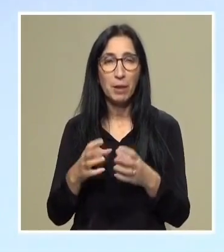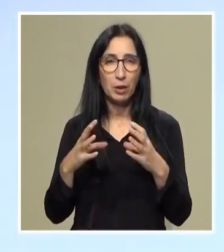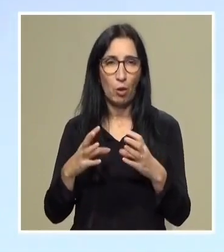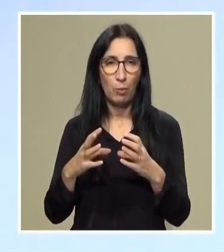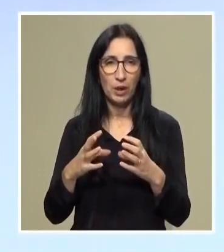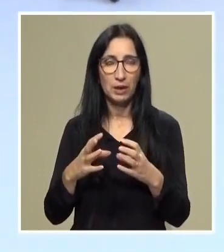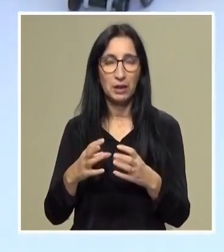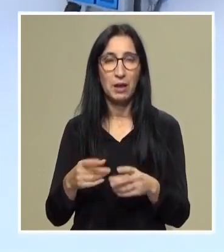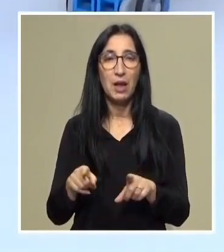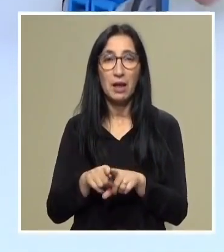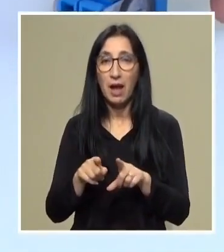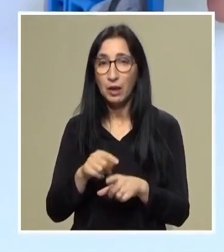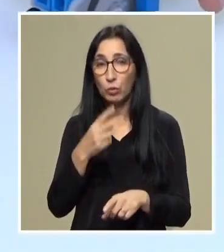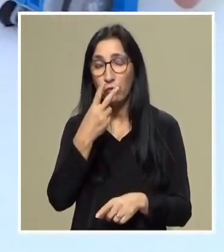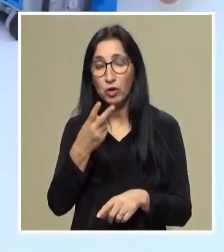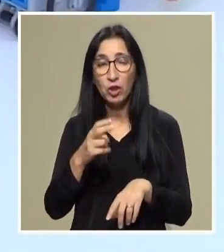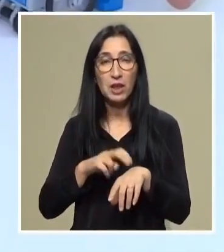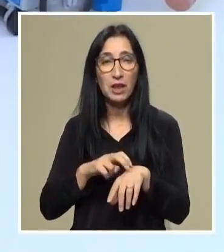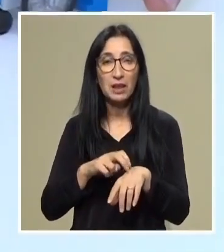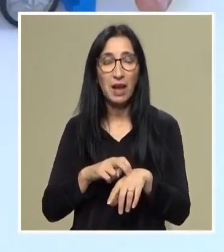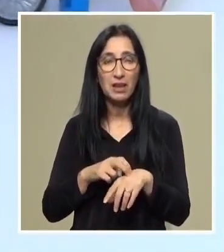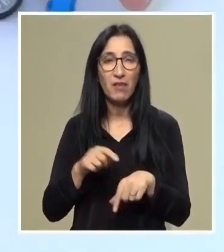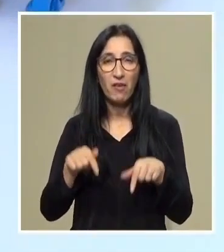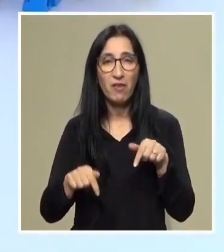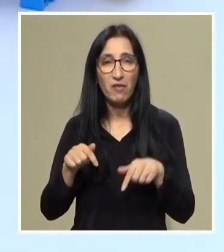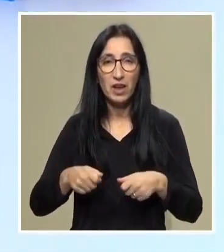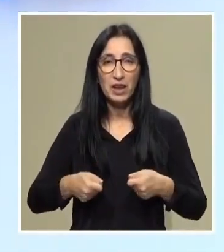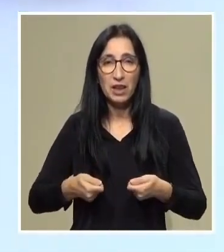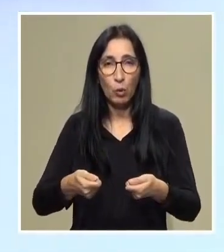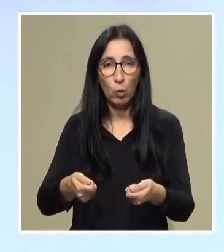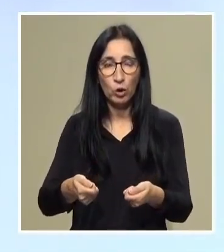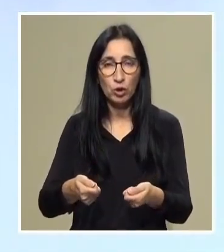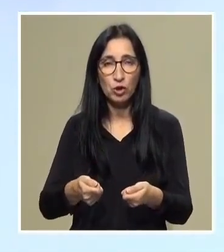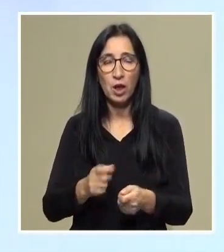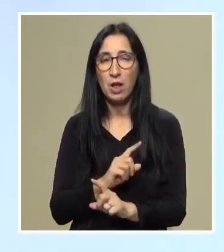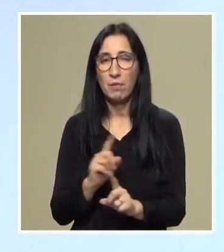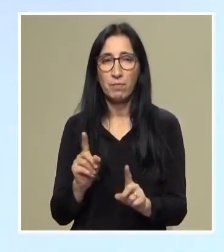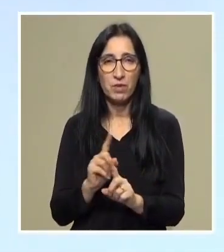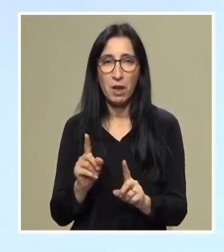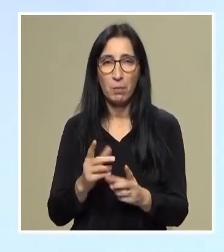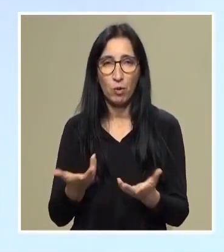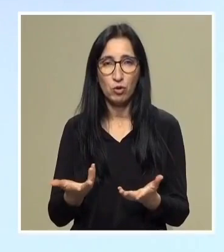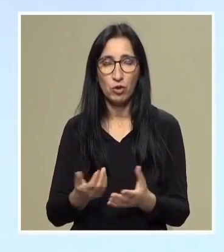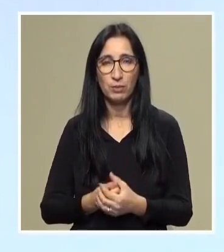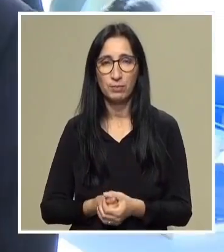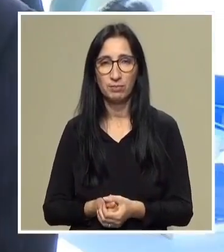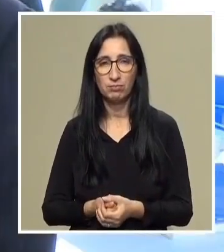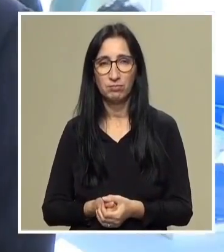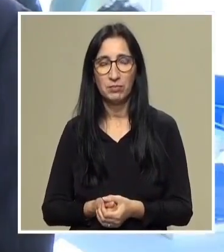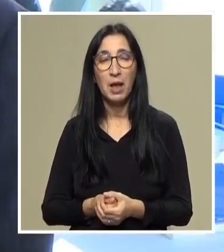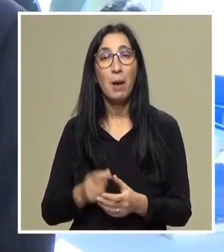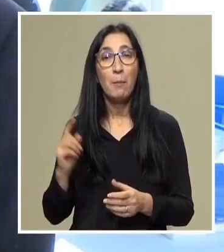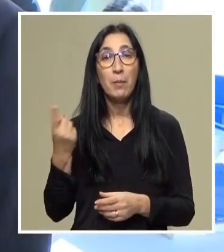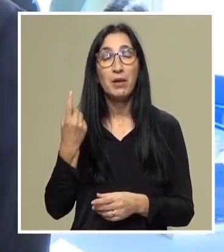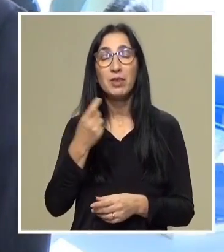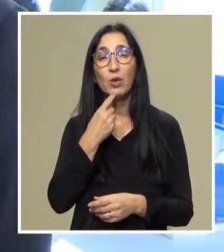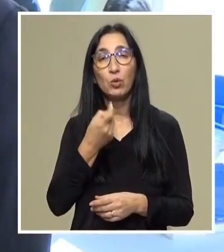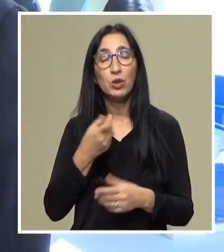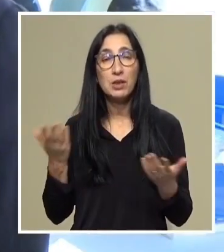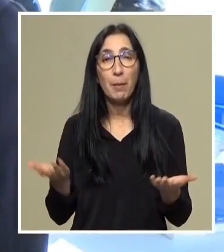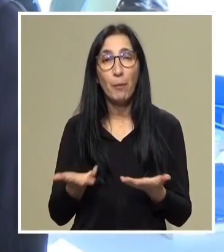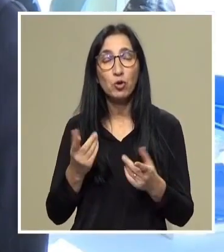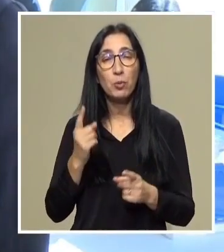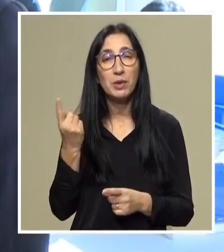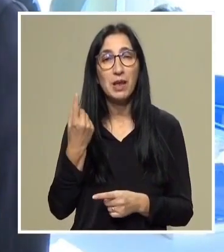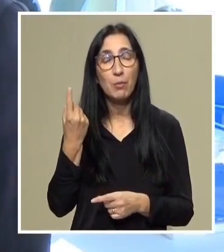топката. Както виждате, Дани е в инвалидна количка и не може. През първите години започнахме